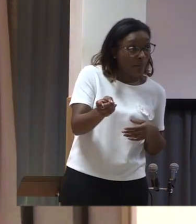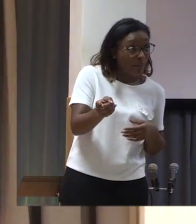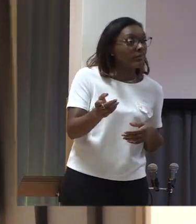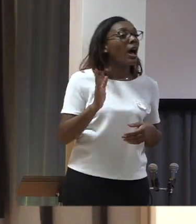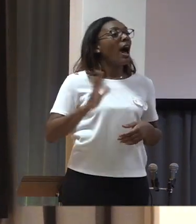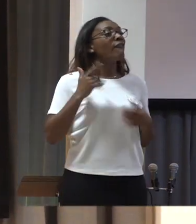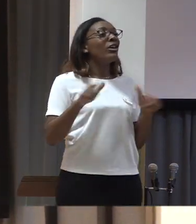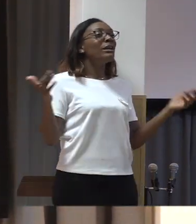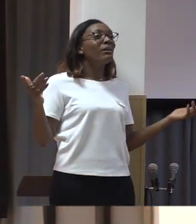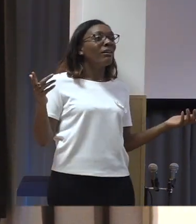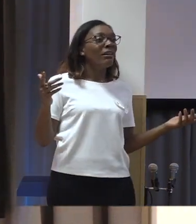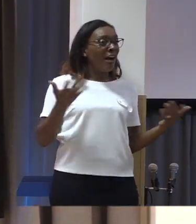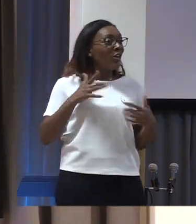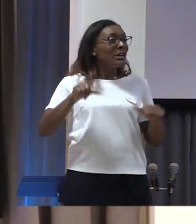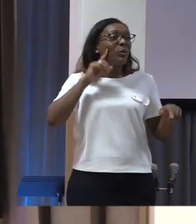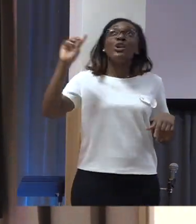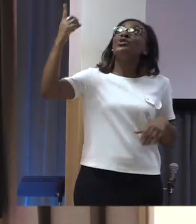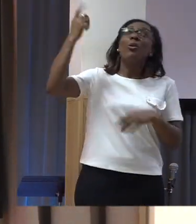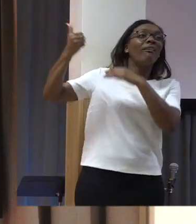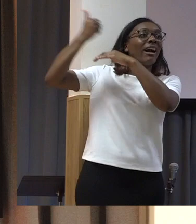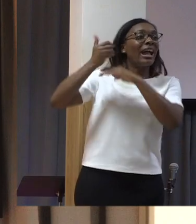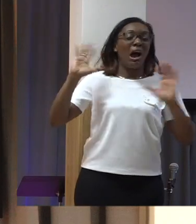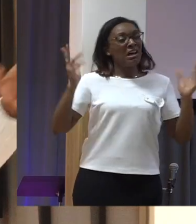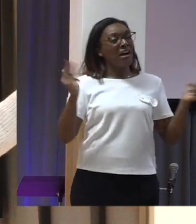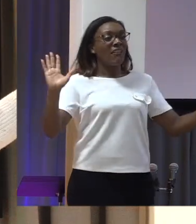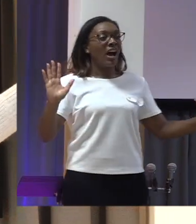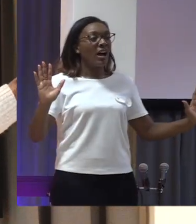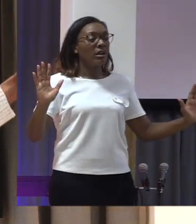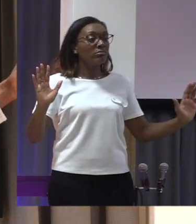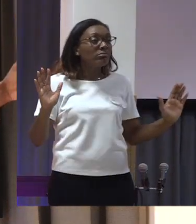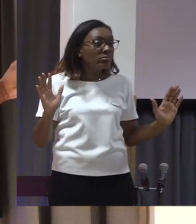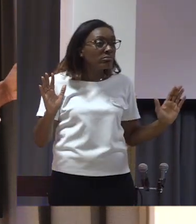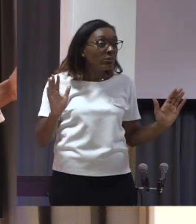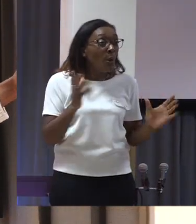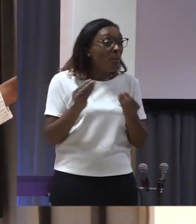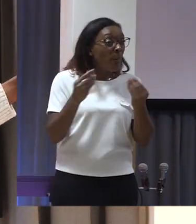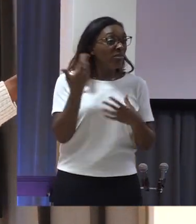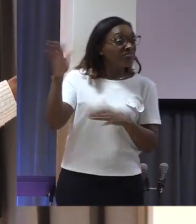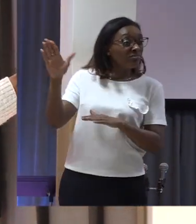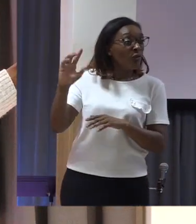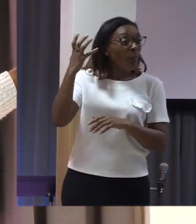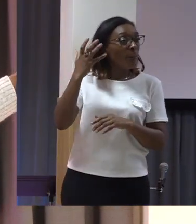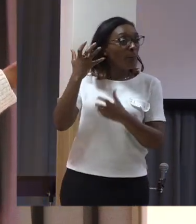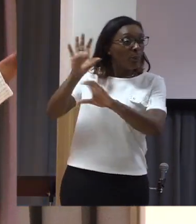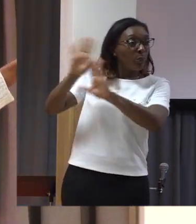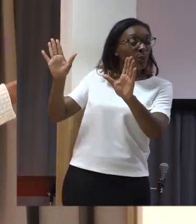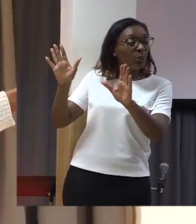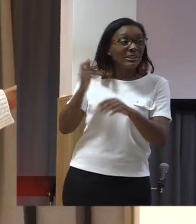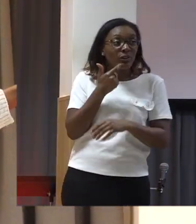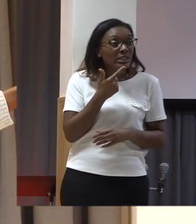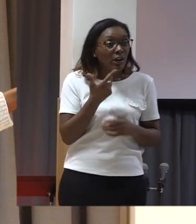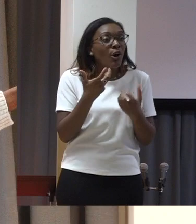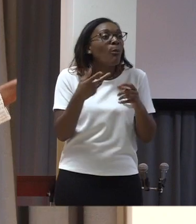dans la théocratie, ils veulent en quelque sorte repartir en Égypte. Ils n'en ont pas marre des travaux